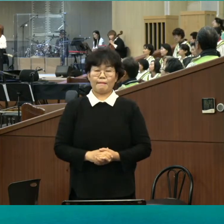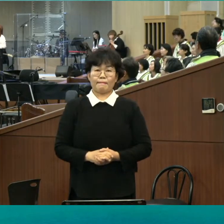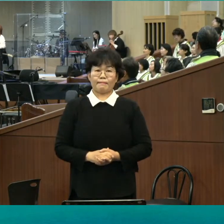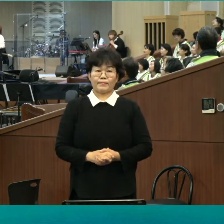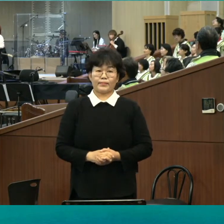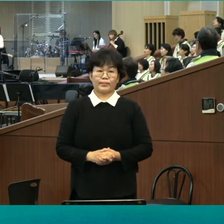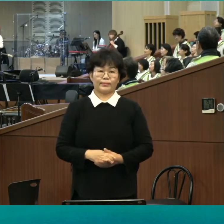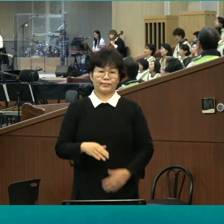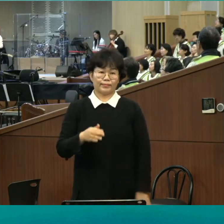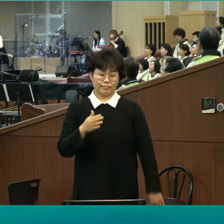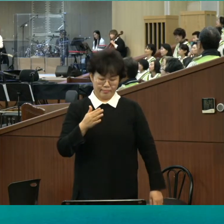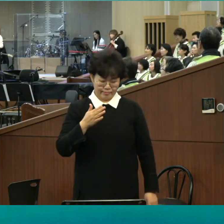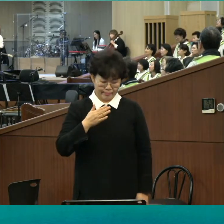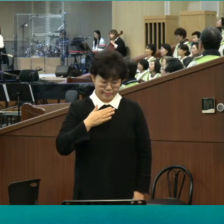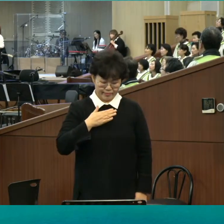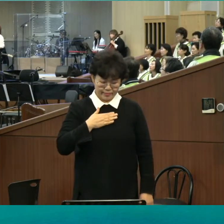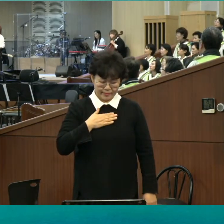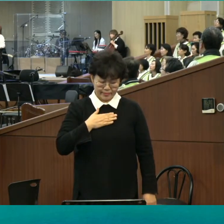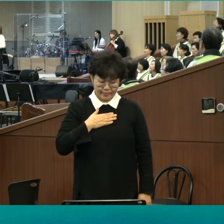것보다